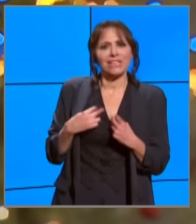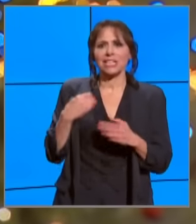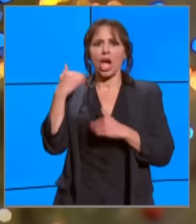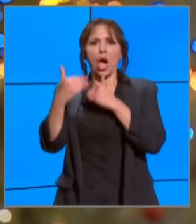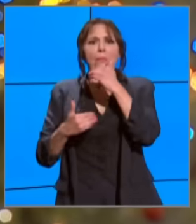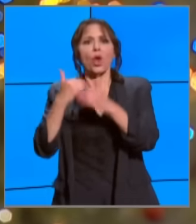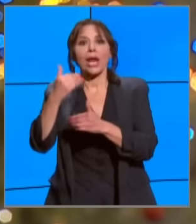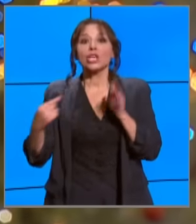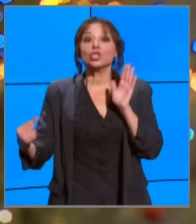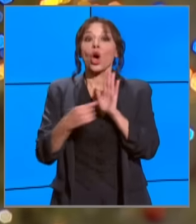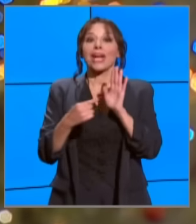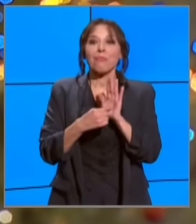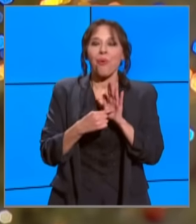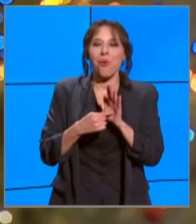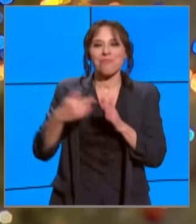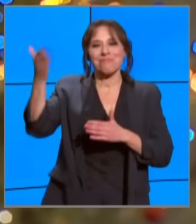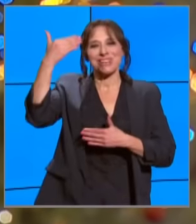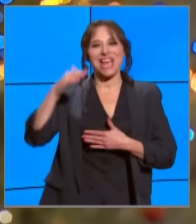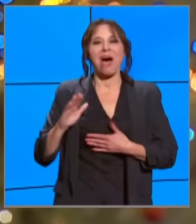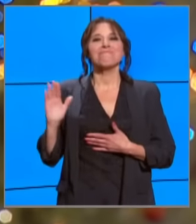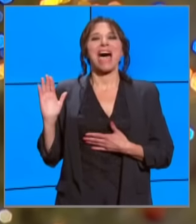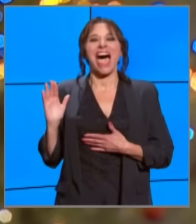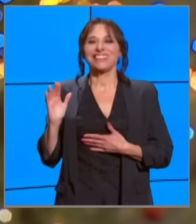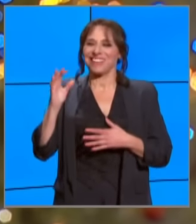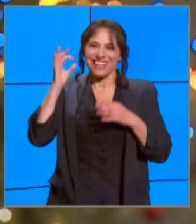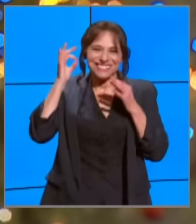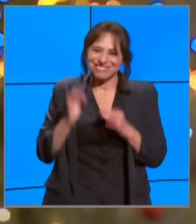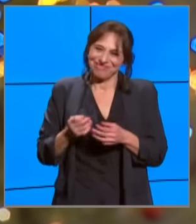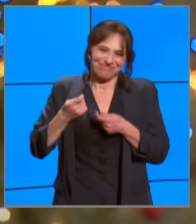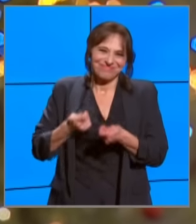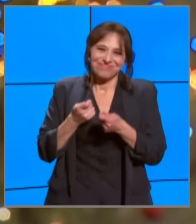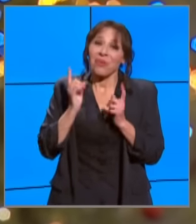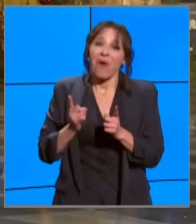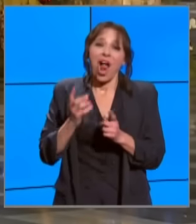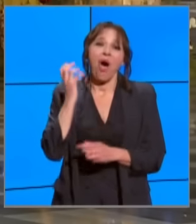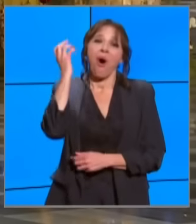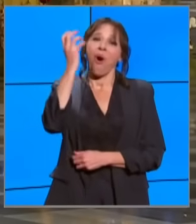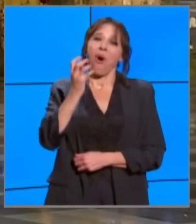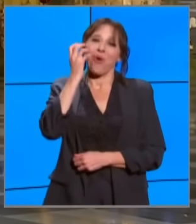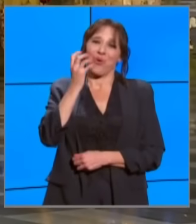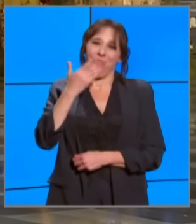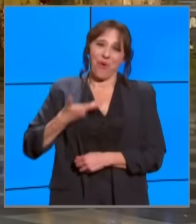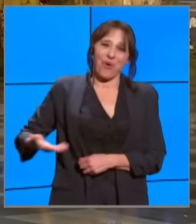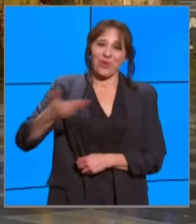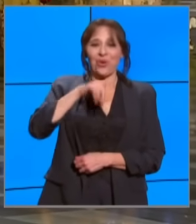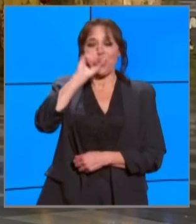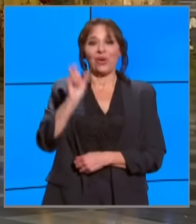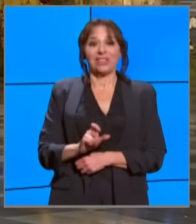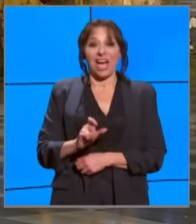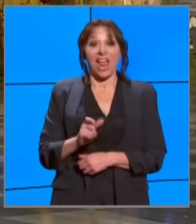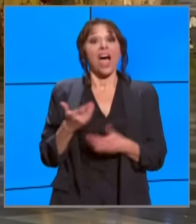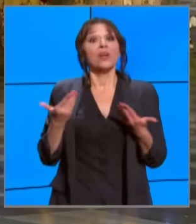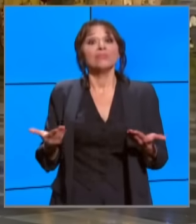della Repubblica della Patria non può che suscitare orgoglio negli italiani ascoltare